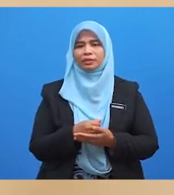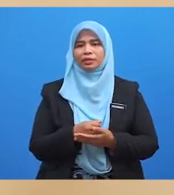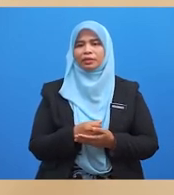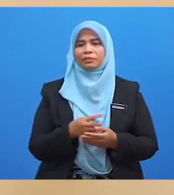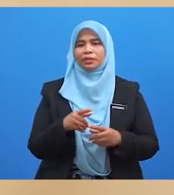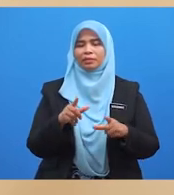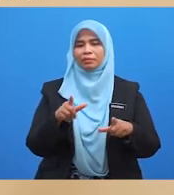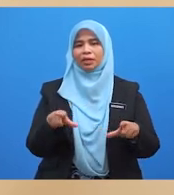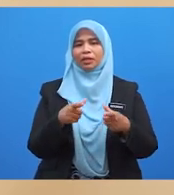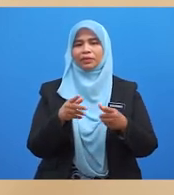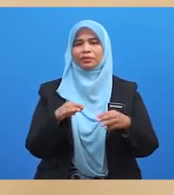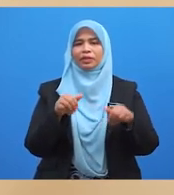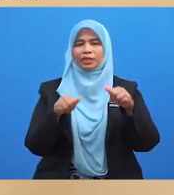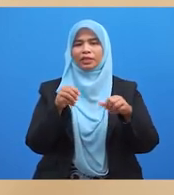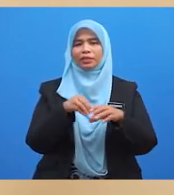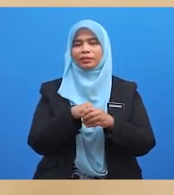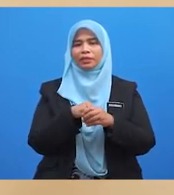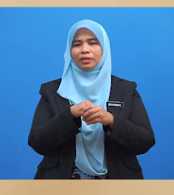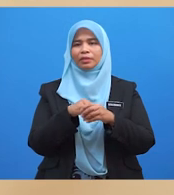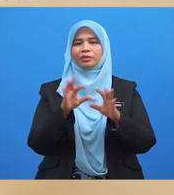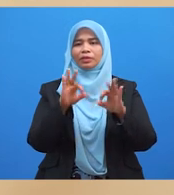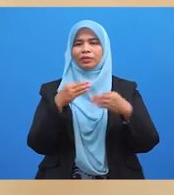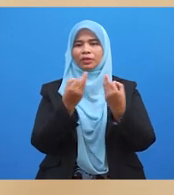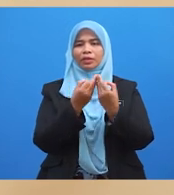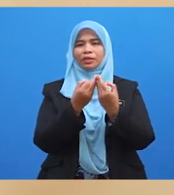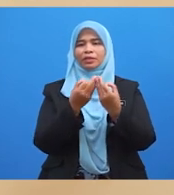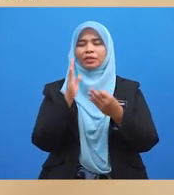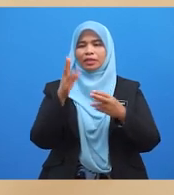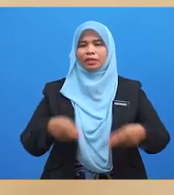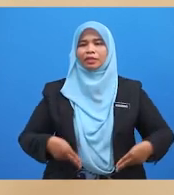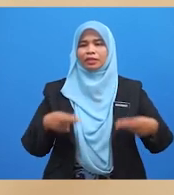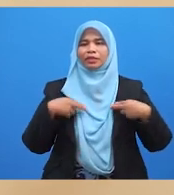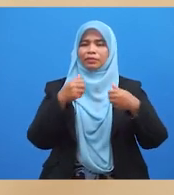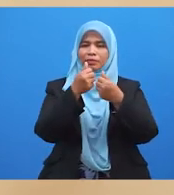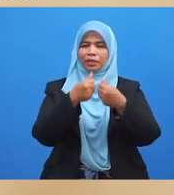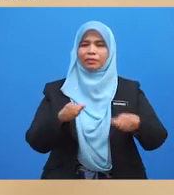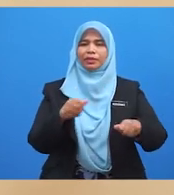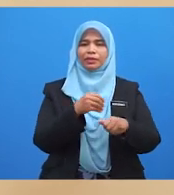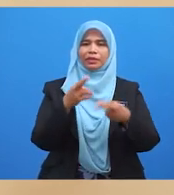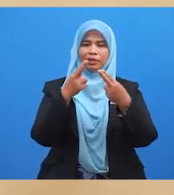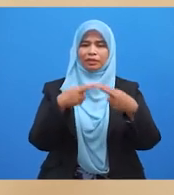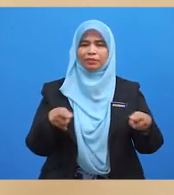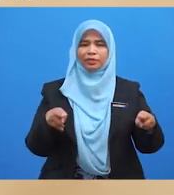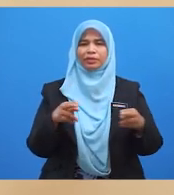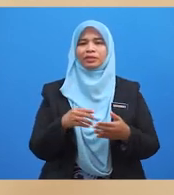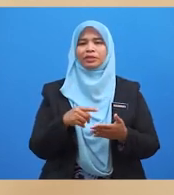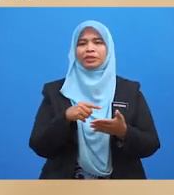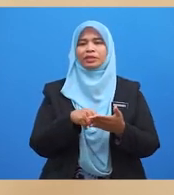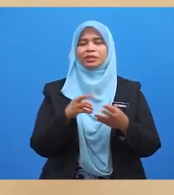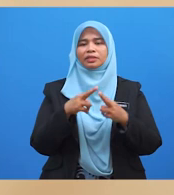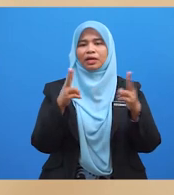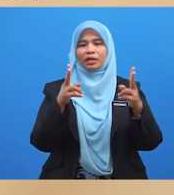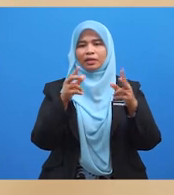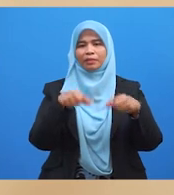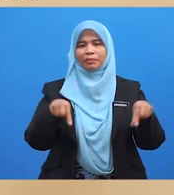tangga, keluarga akan hidup dalam keadaan aman dan harmoni. Suasana seperti ini sangat penting bagi